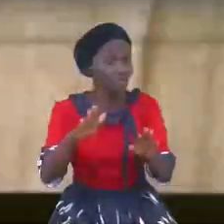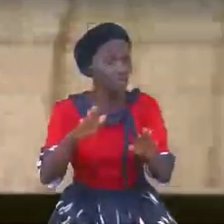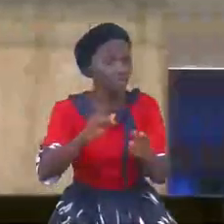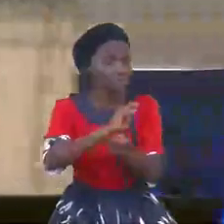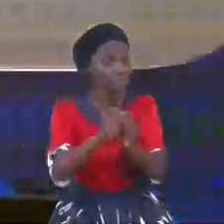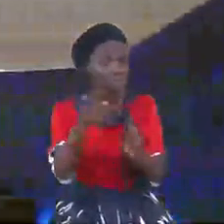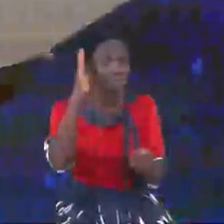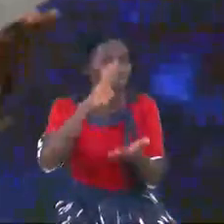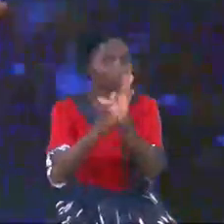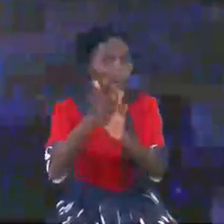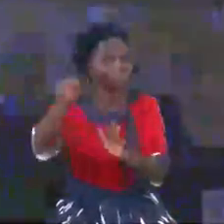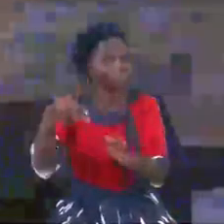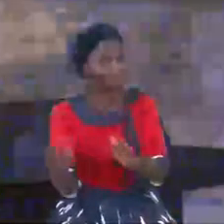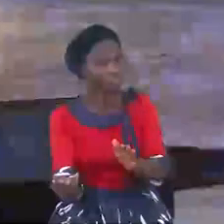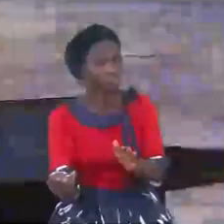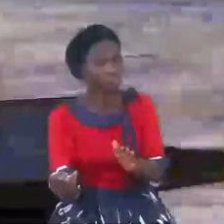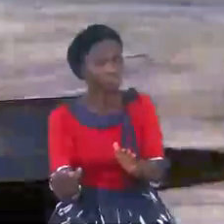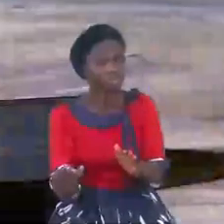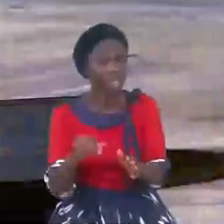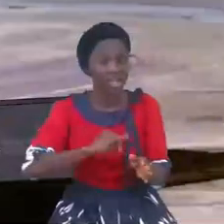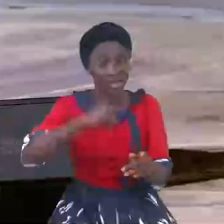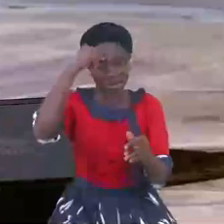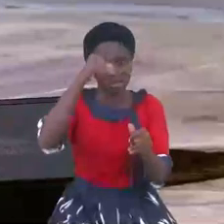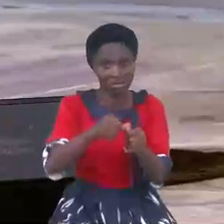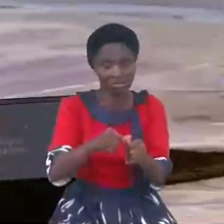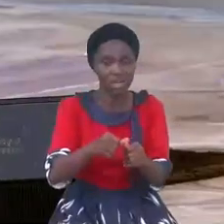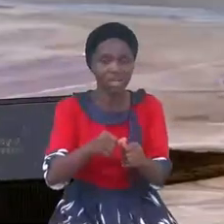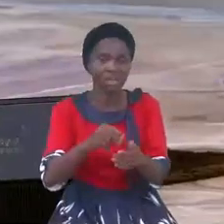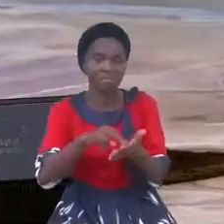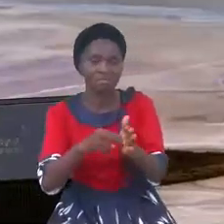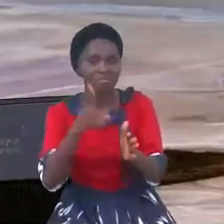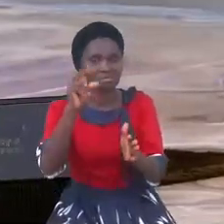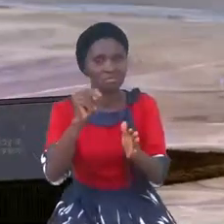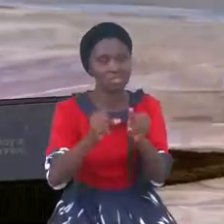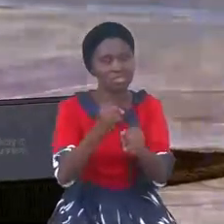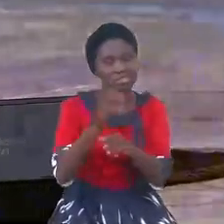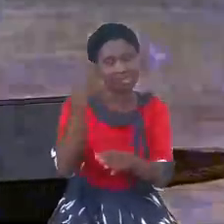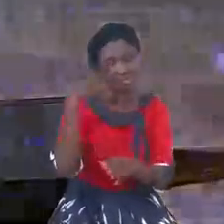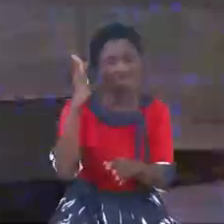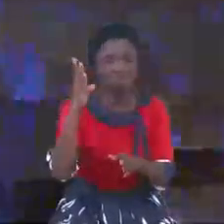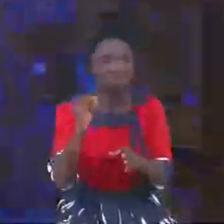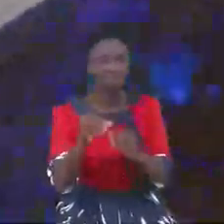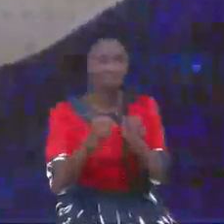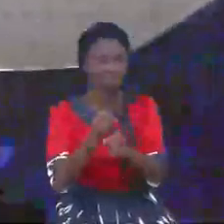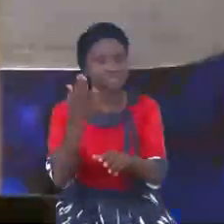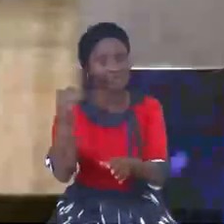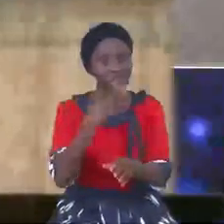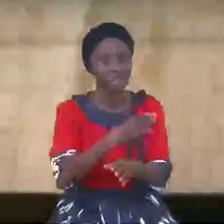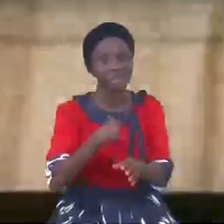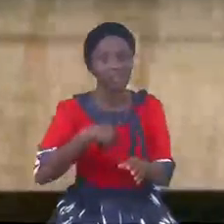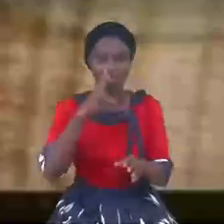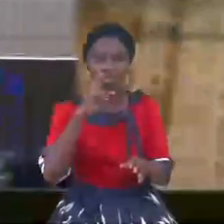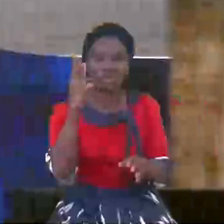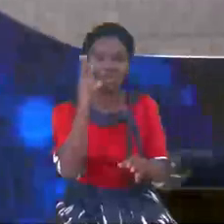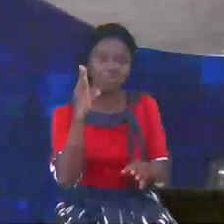enseignait dans ces jours-là, 30 ans, 40 ans passés, lorsqu'on enseignait, ouais, on utilisait